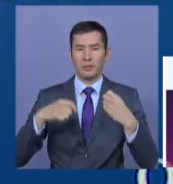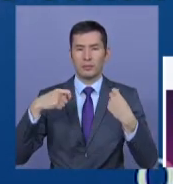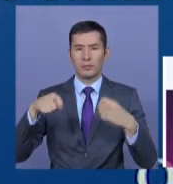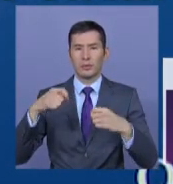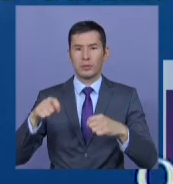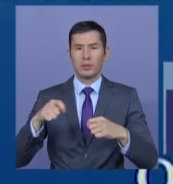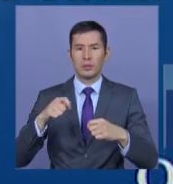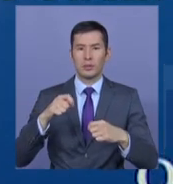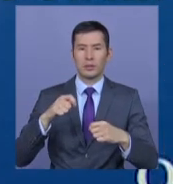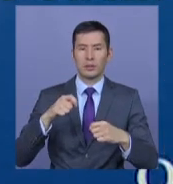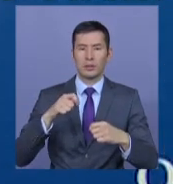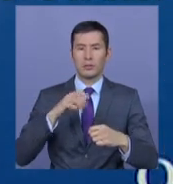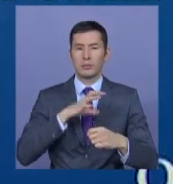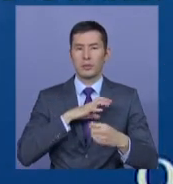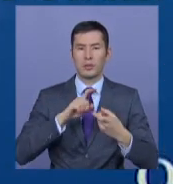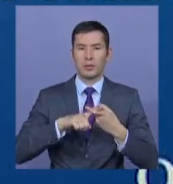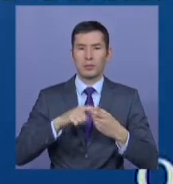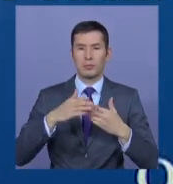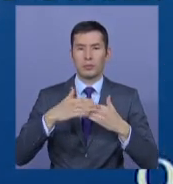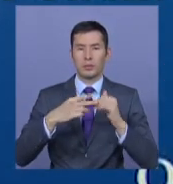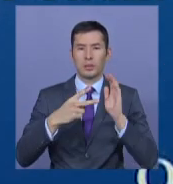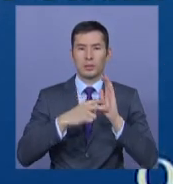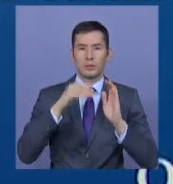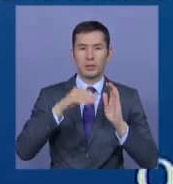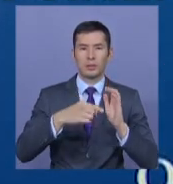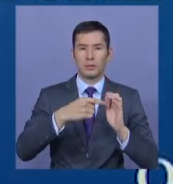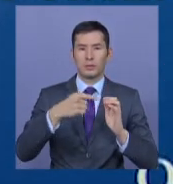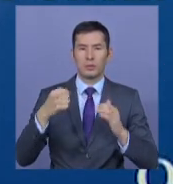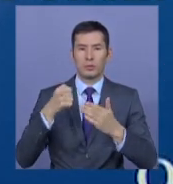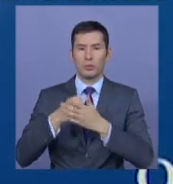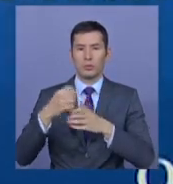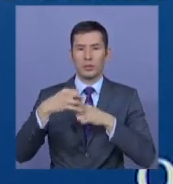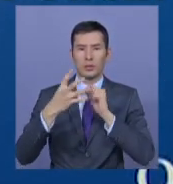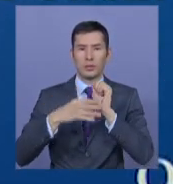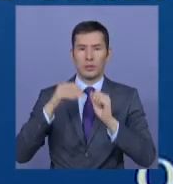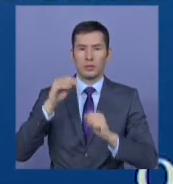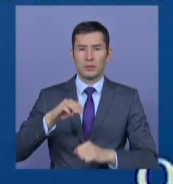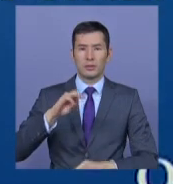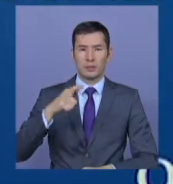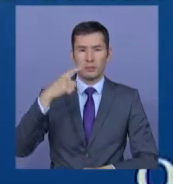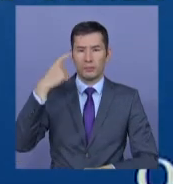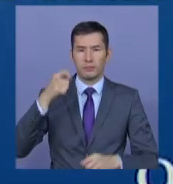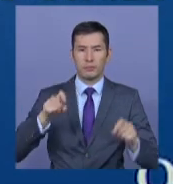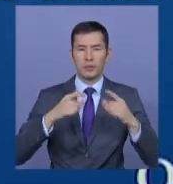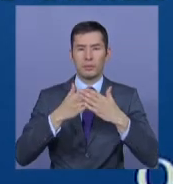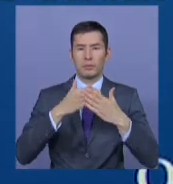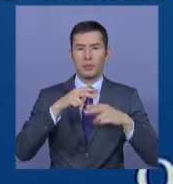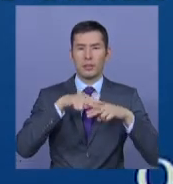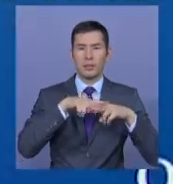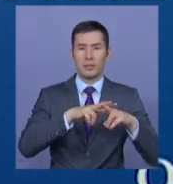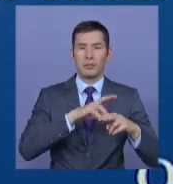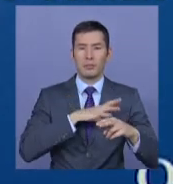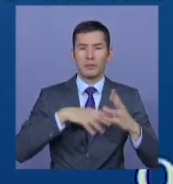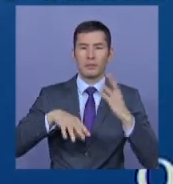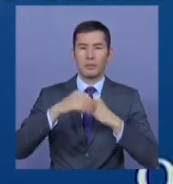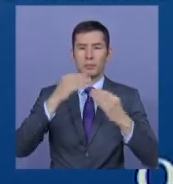нүктесіне дейінгі арақашықтығына байланысты 7000-нан 19000 теңгеге дейін ауытқу бар. Мәселен, біз Нұр-Сұлтан қаласы бойынша мониторинг